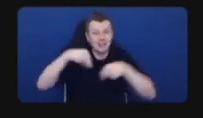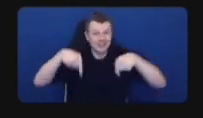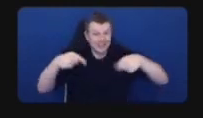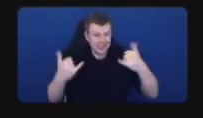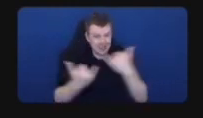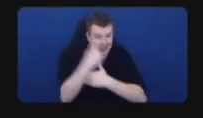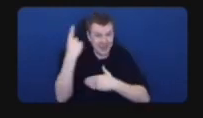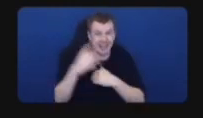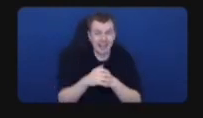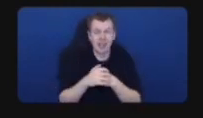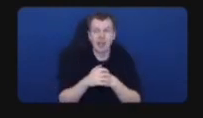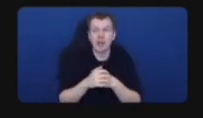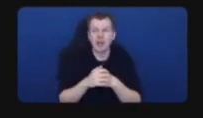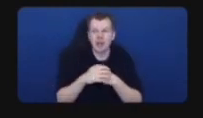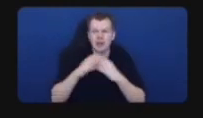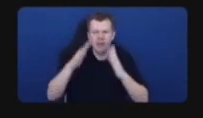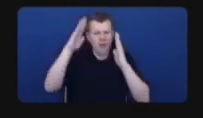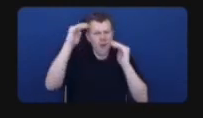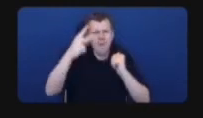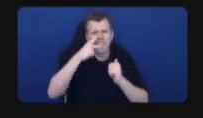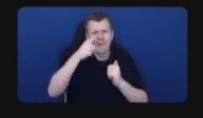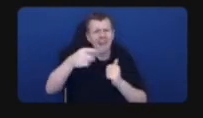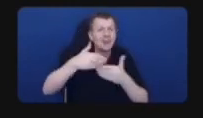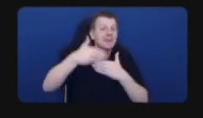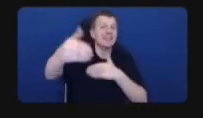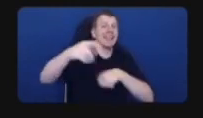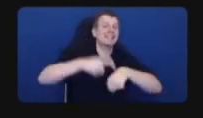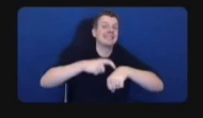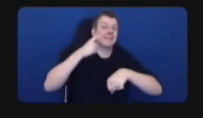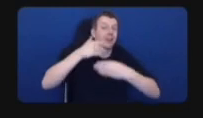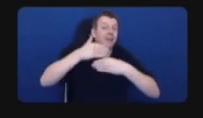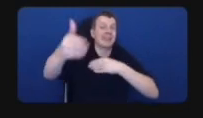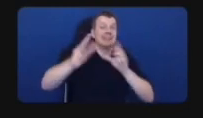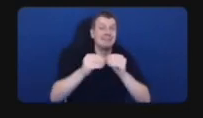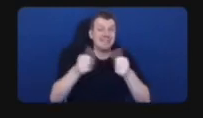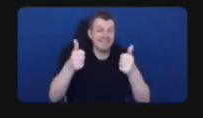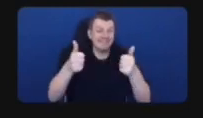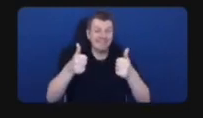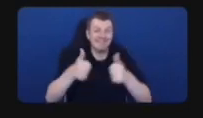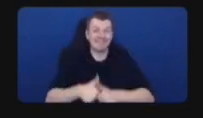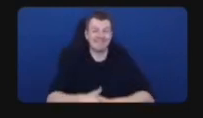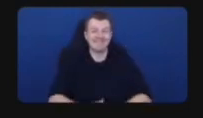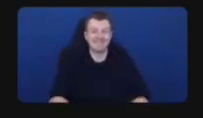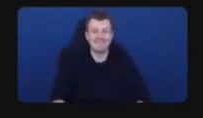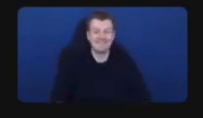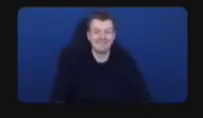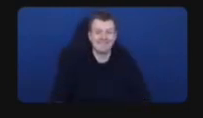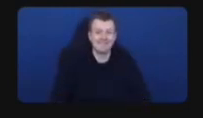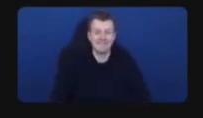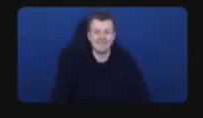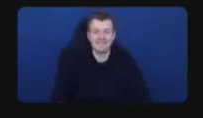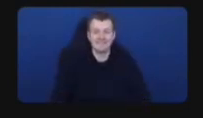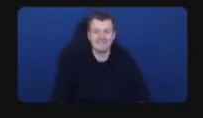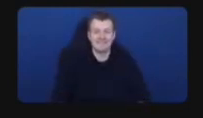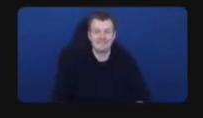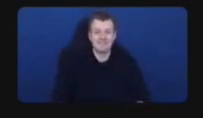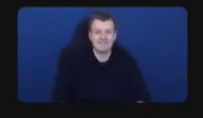好，非常感谢我们所有的社区当中的大家的